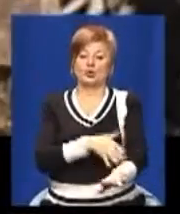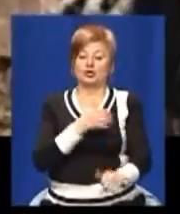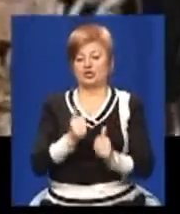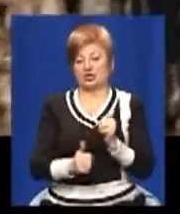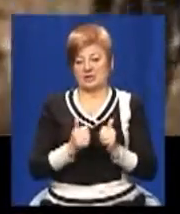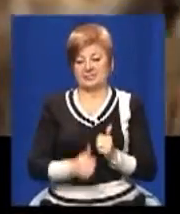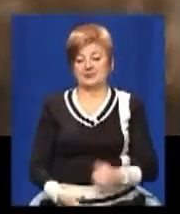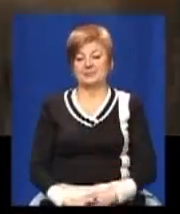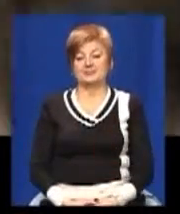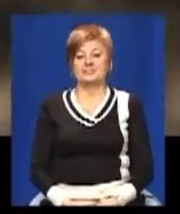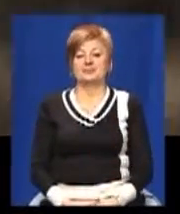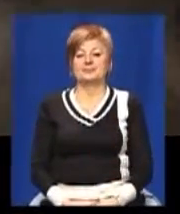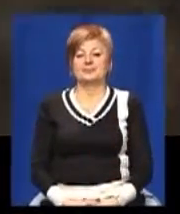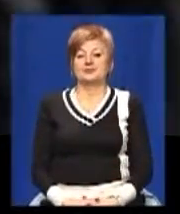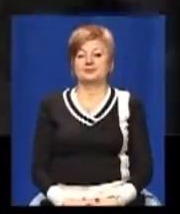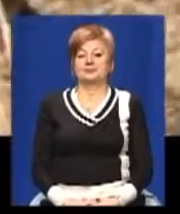частіше.